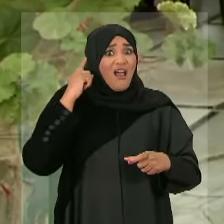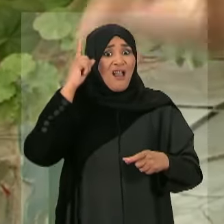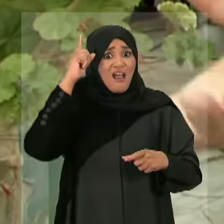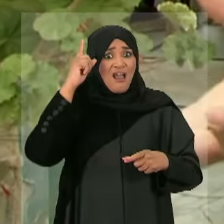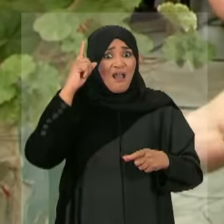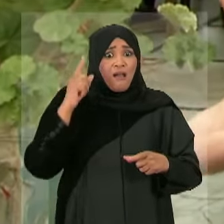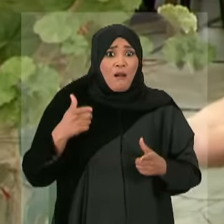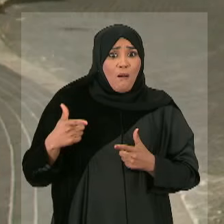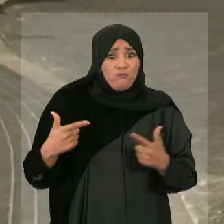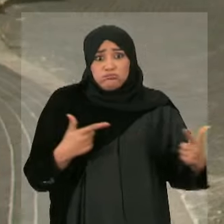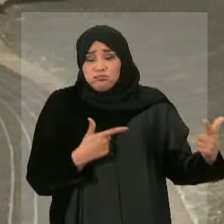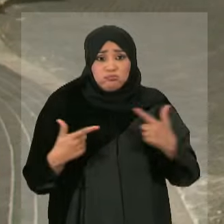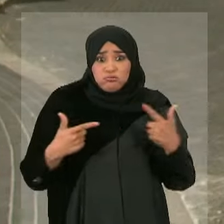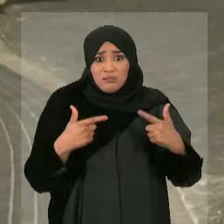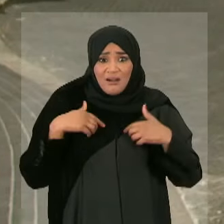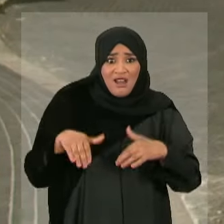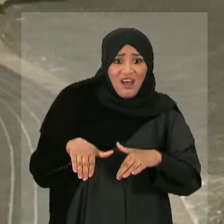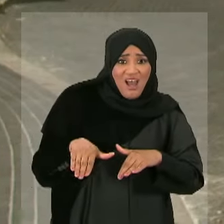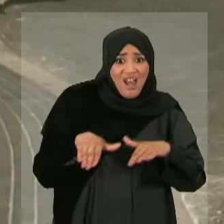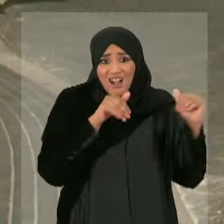هذا هو الاقتلاع.